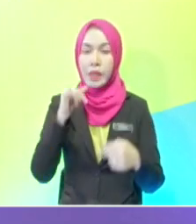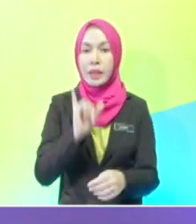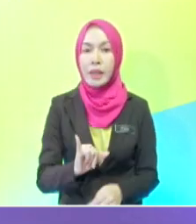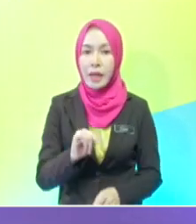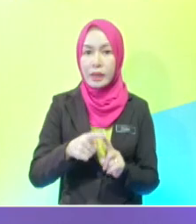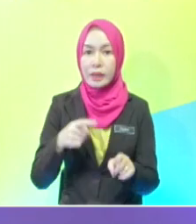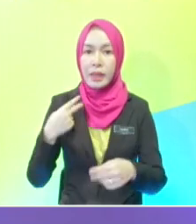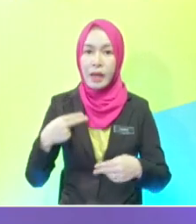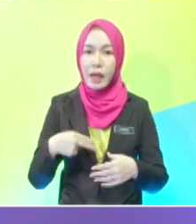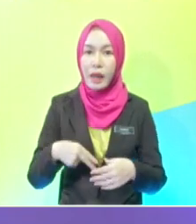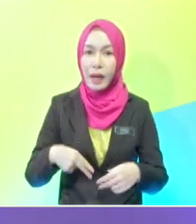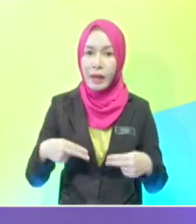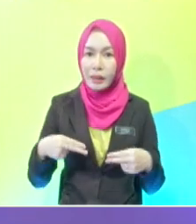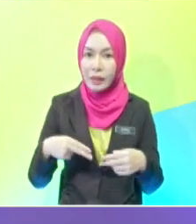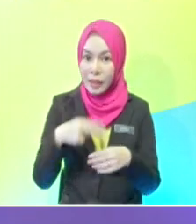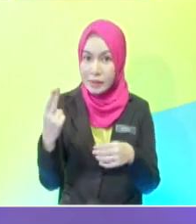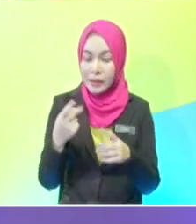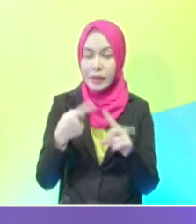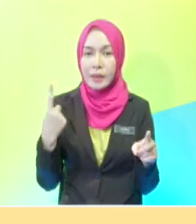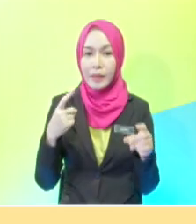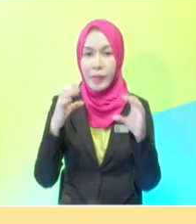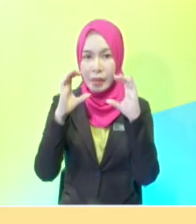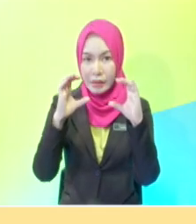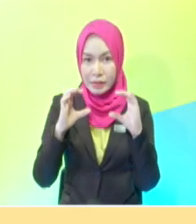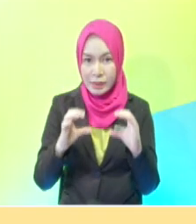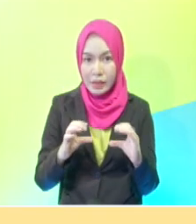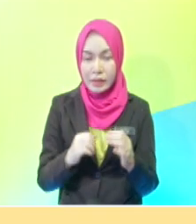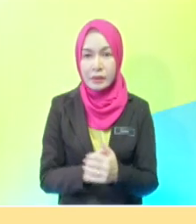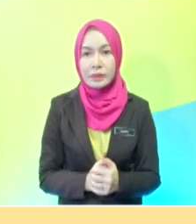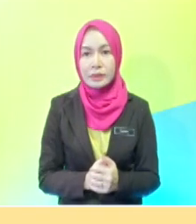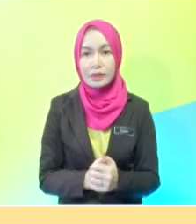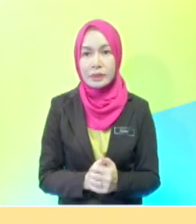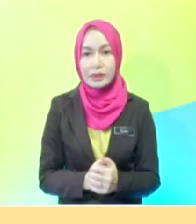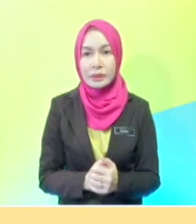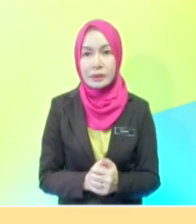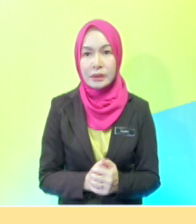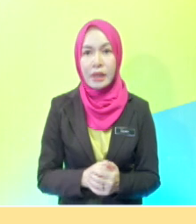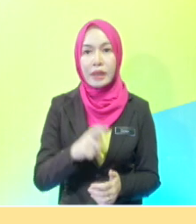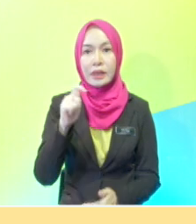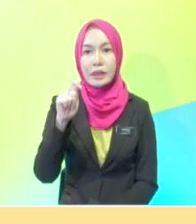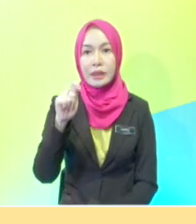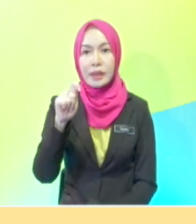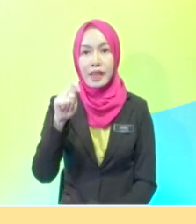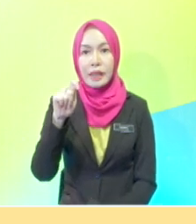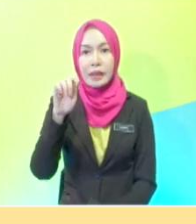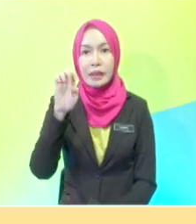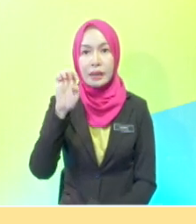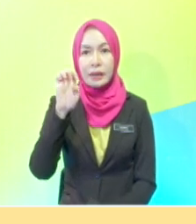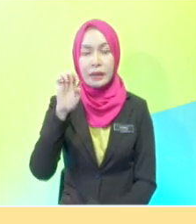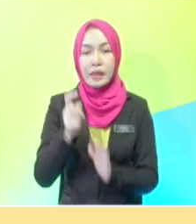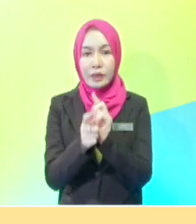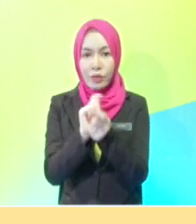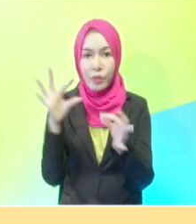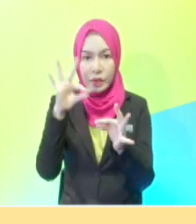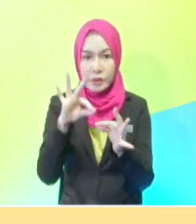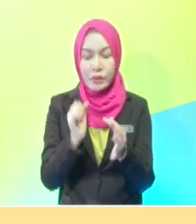teknologi DNA rekombinan dan organisme terubah sesuai genetik ini kita kenali dia sebagai atau kita